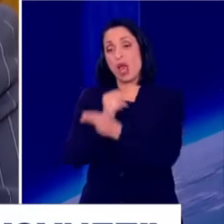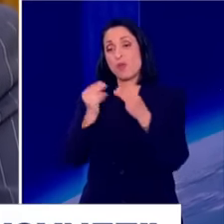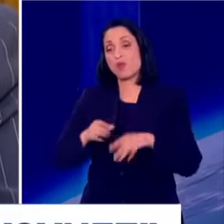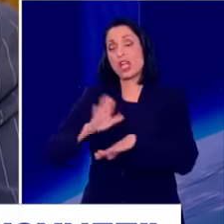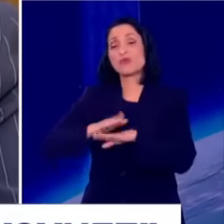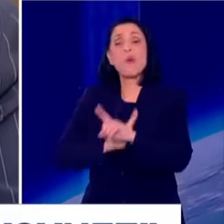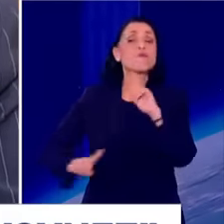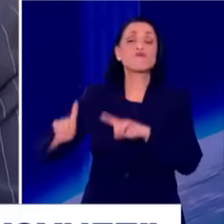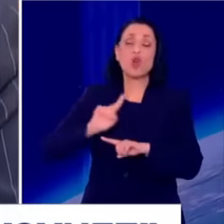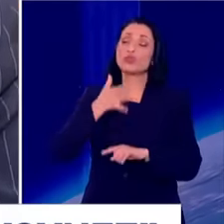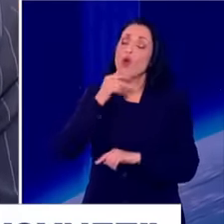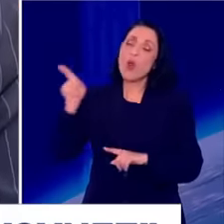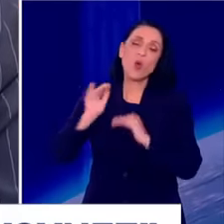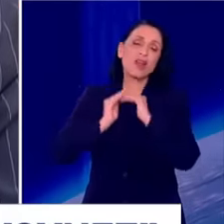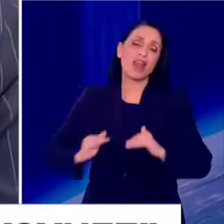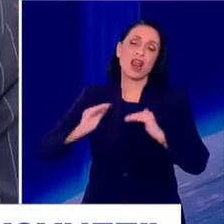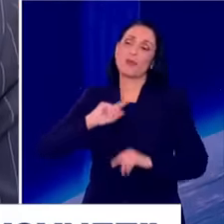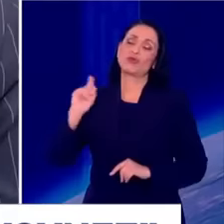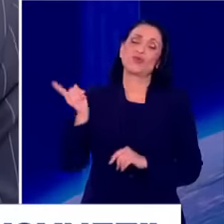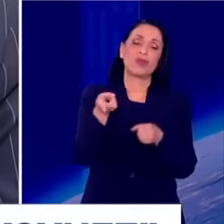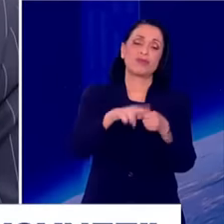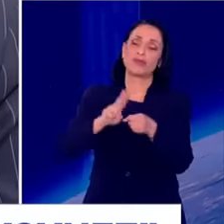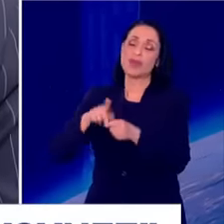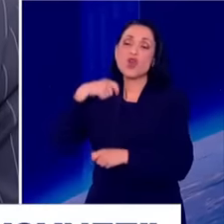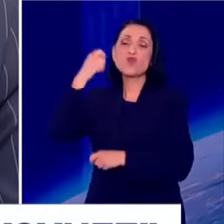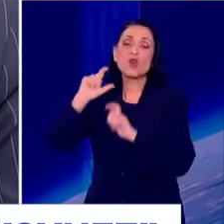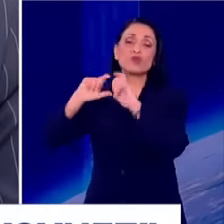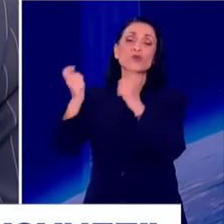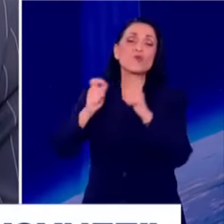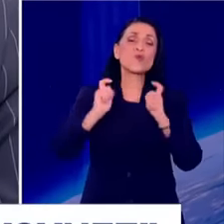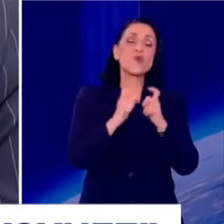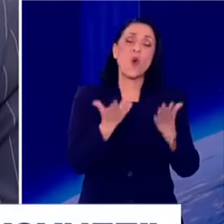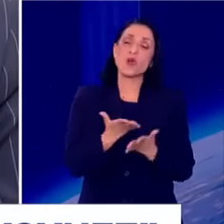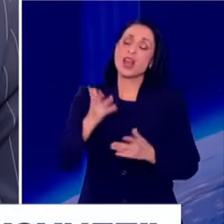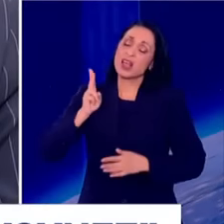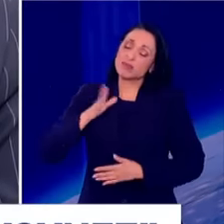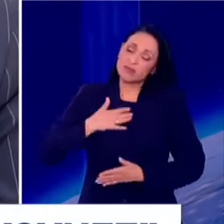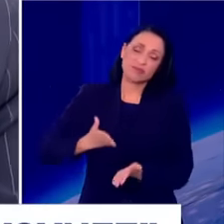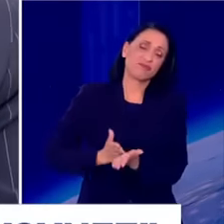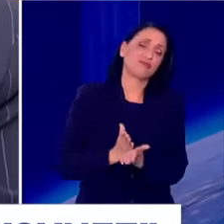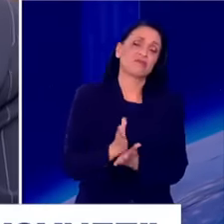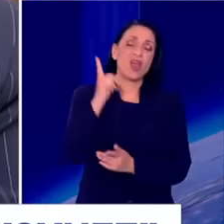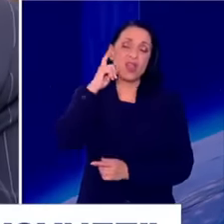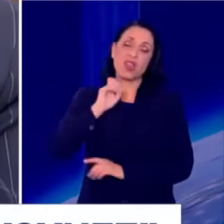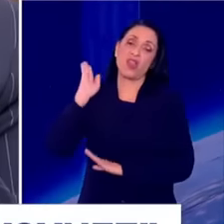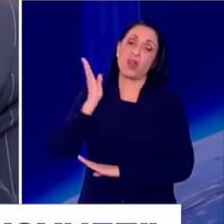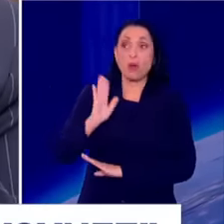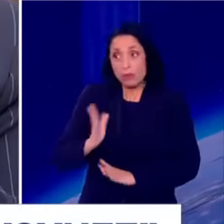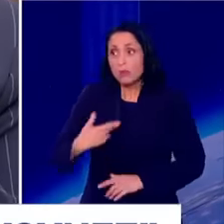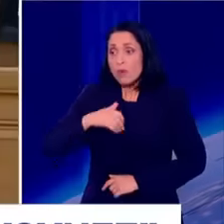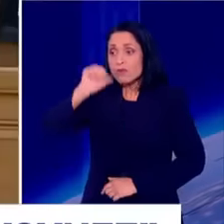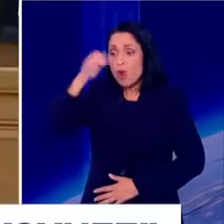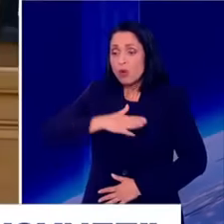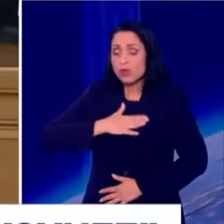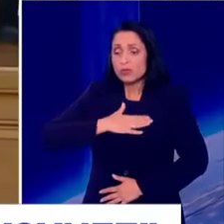που χάθηκαν και για να νιώσουν, να αισθανθούν τη δικαίωση οι χαροκαμένοι γονείς, κύριε Πρόεδρε. Κύριε Κωνσταντίνη,